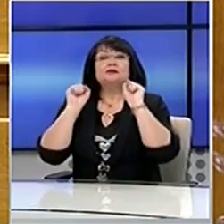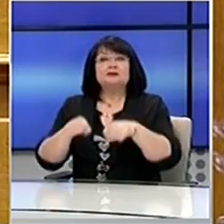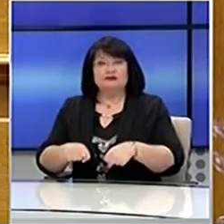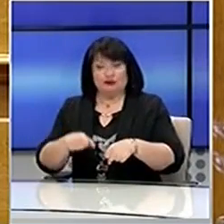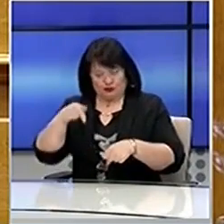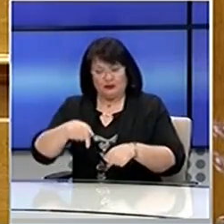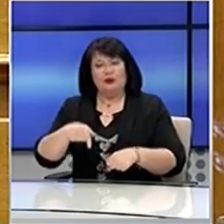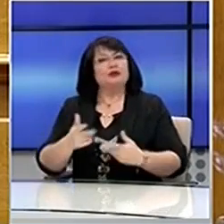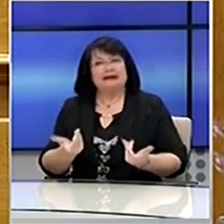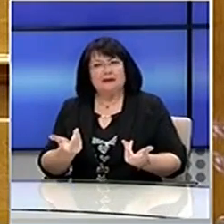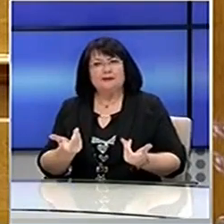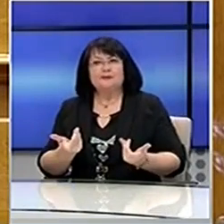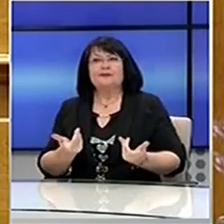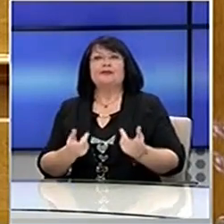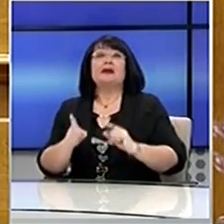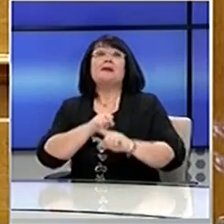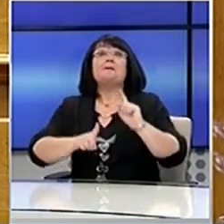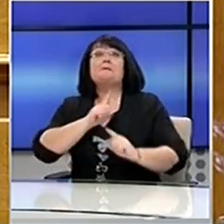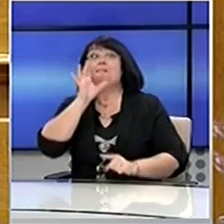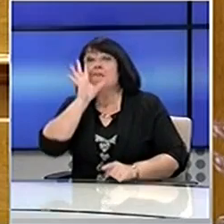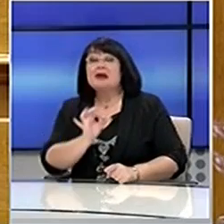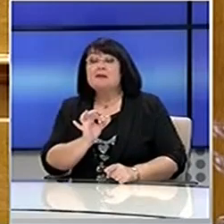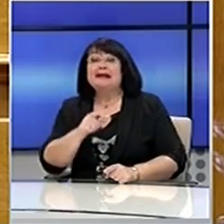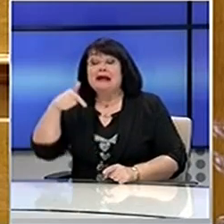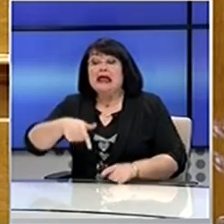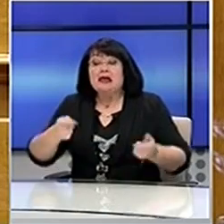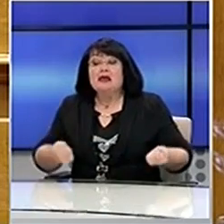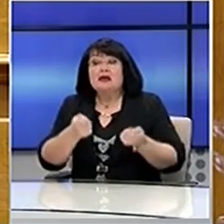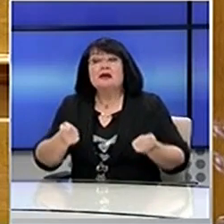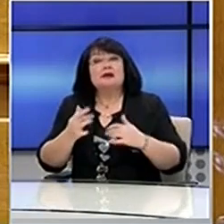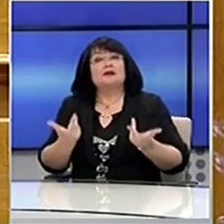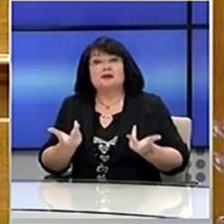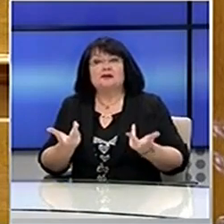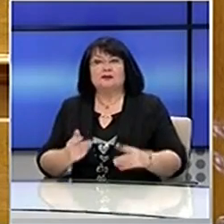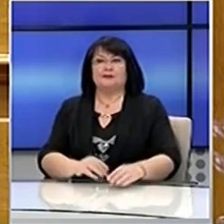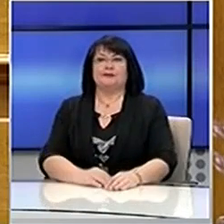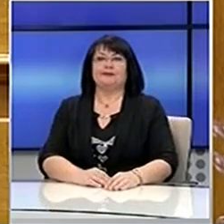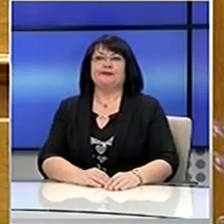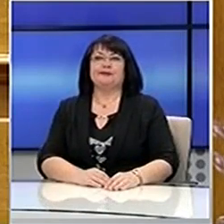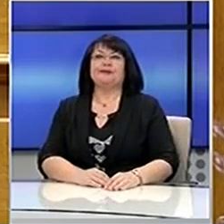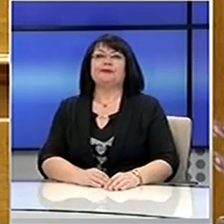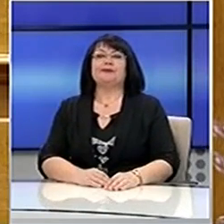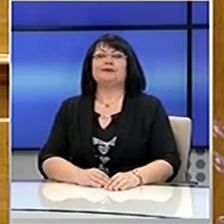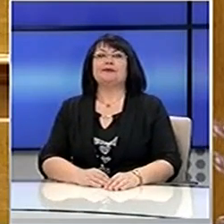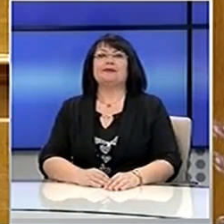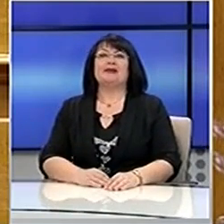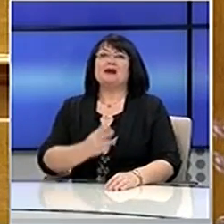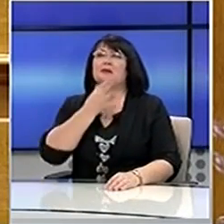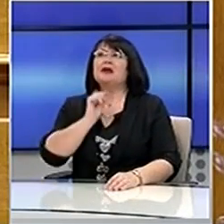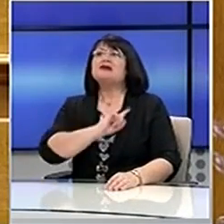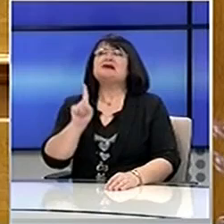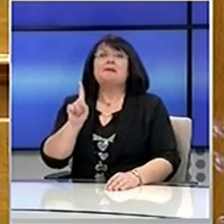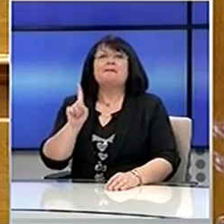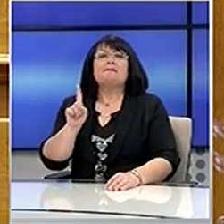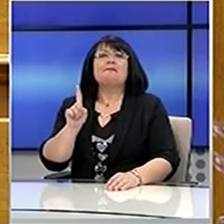την αίθουσα στο ποια είναι τα πραγματικά, τα αληθινά γεγονότα. Για να μην κυνηγάμε μονίμως